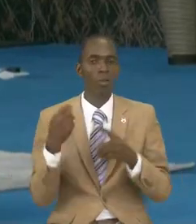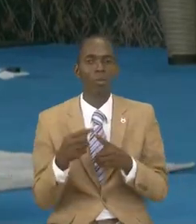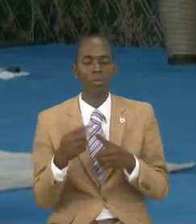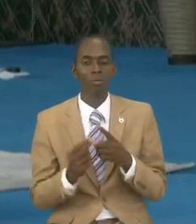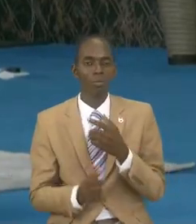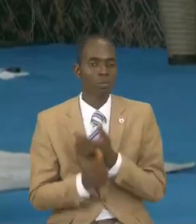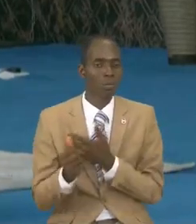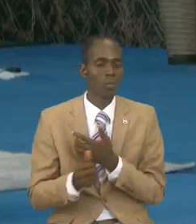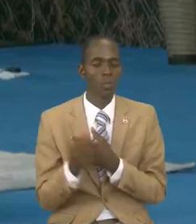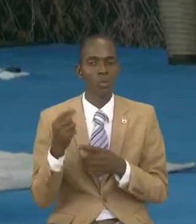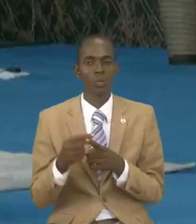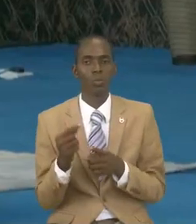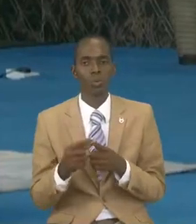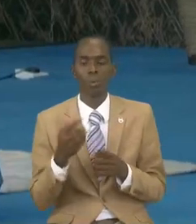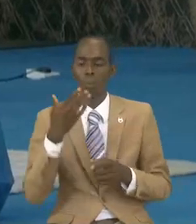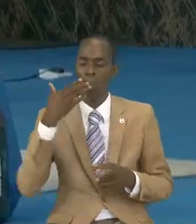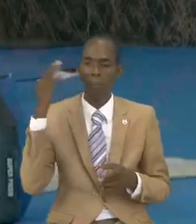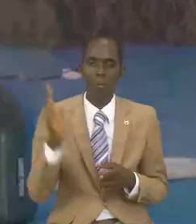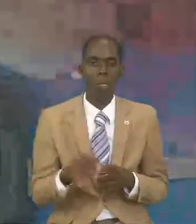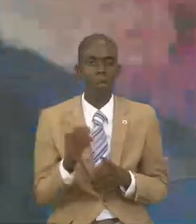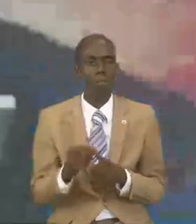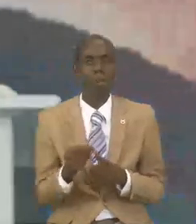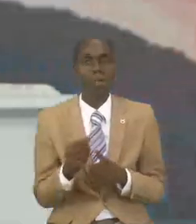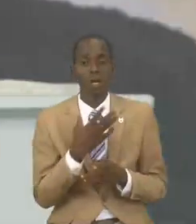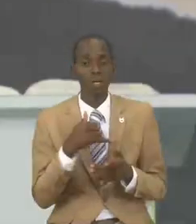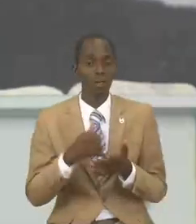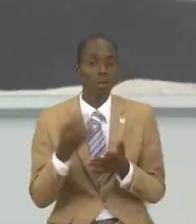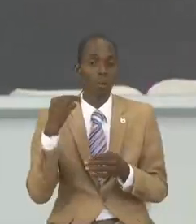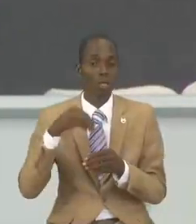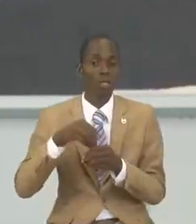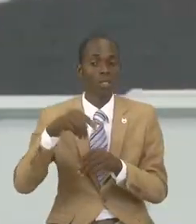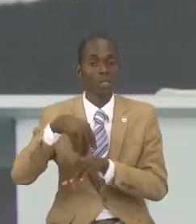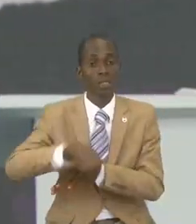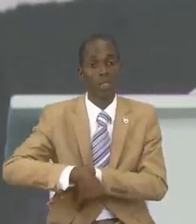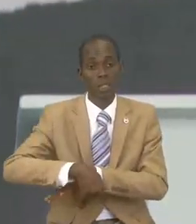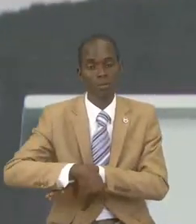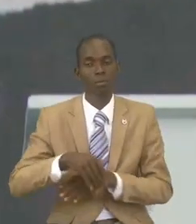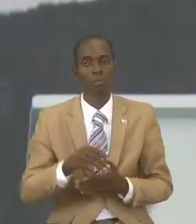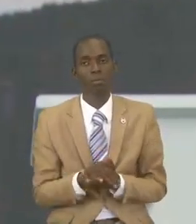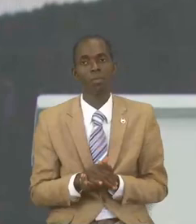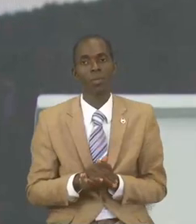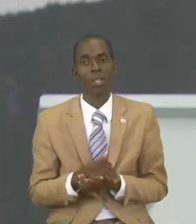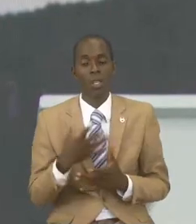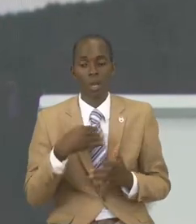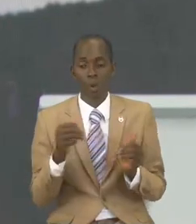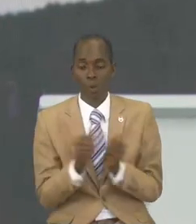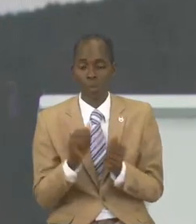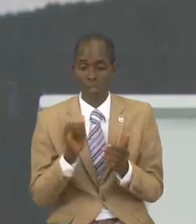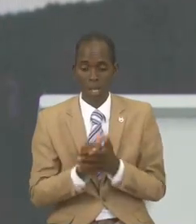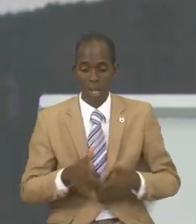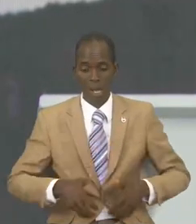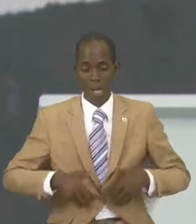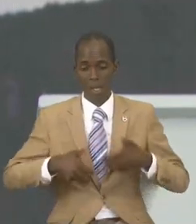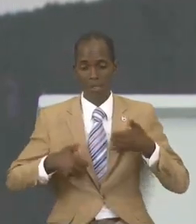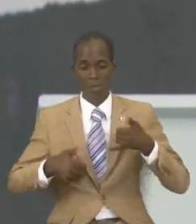de combat, de paroles, de violence, de querelle, et c'est la nuit